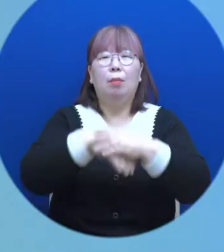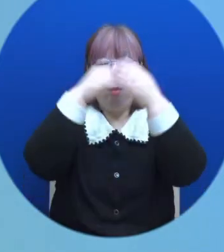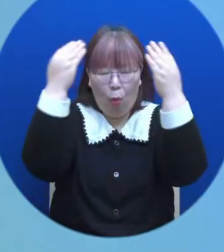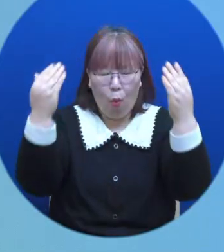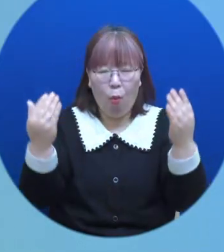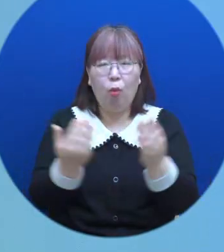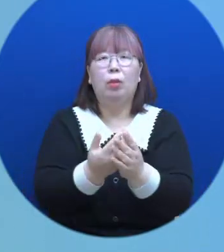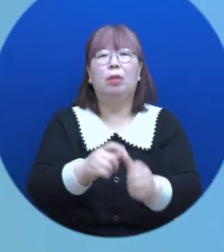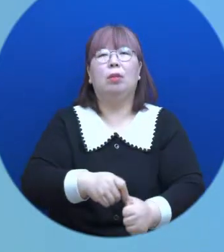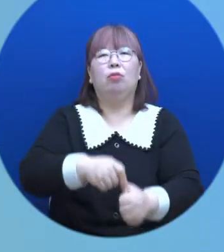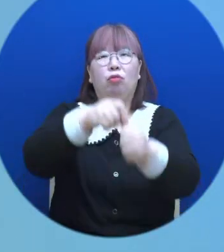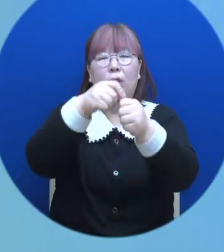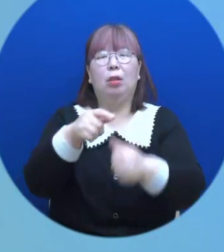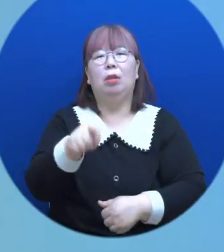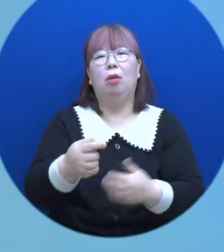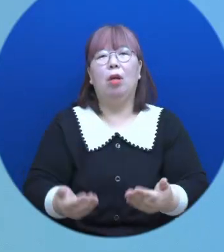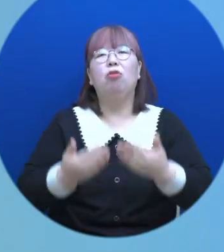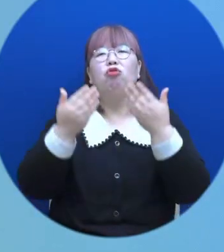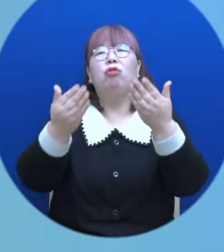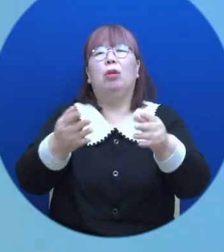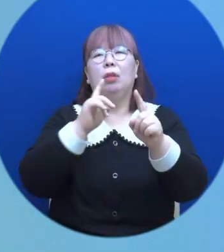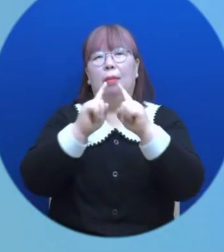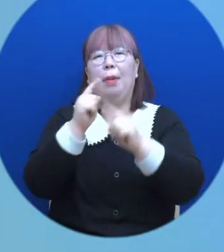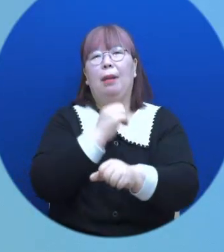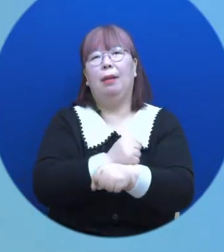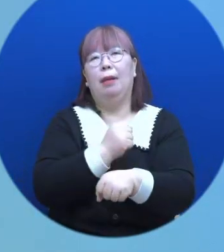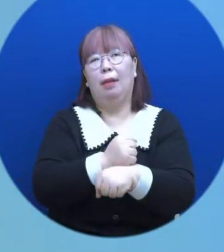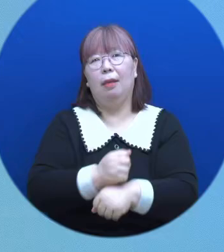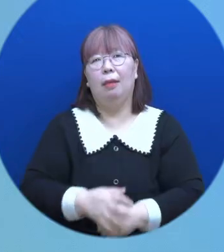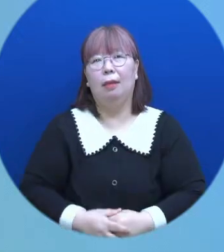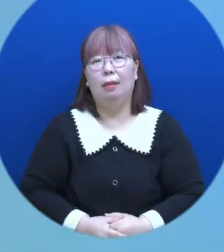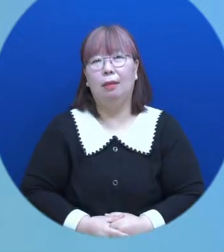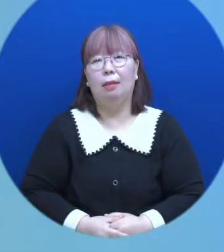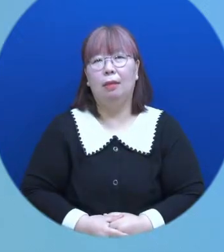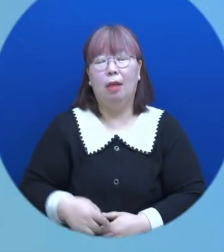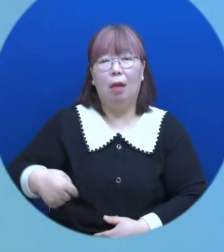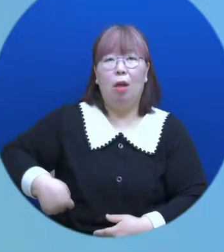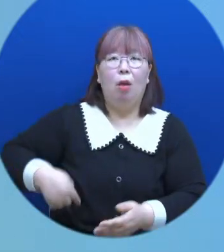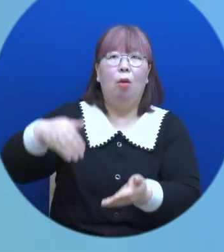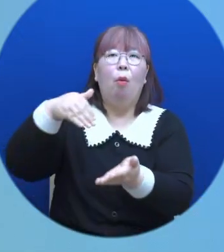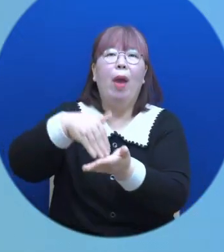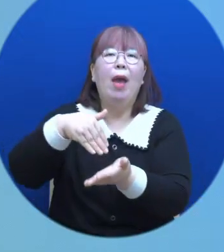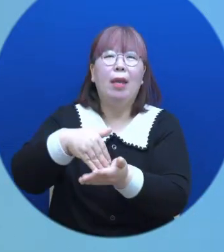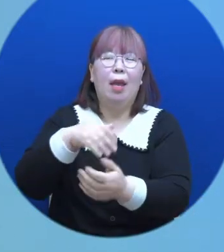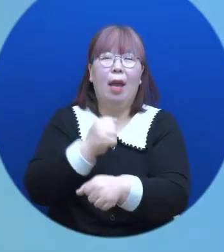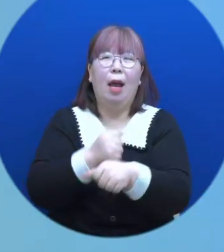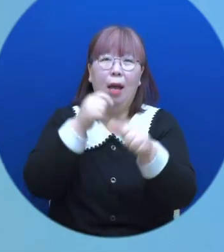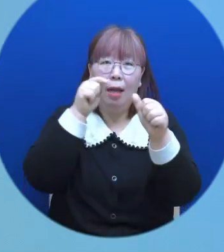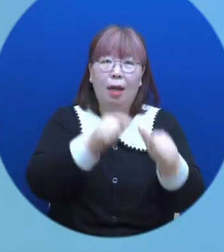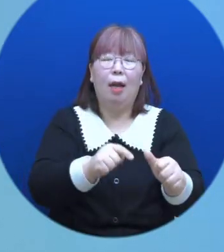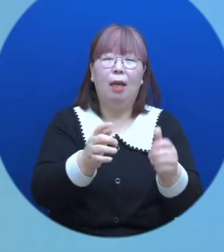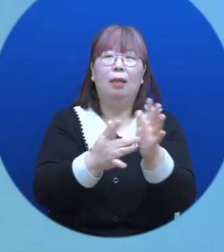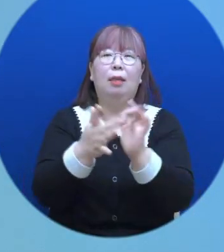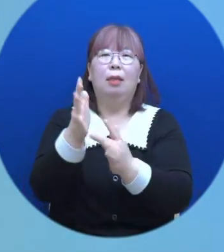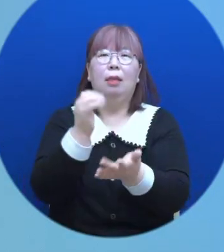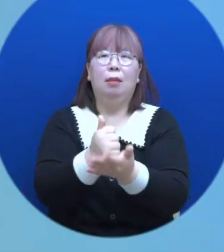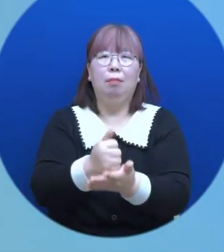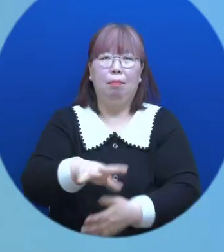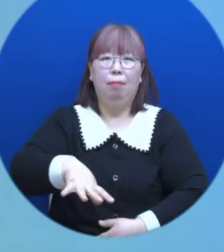구원이 너에게 주어진다는 걸 말씀하고 있는 것. 그러므로 회개라고 하는 예수님의 첫